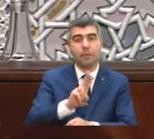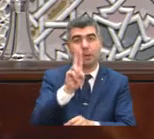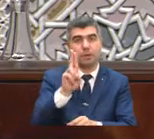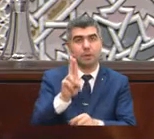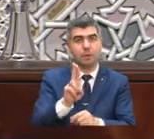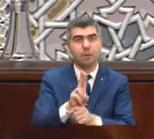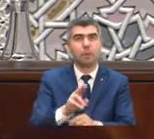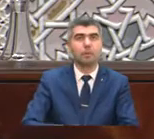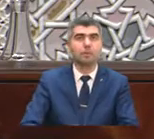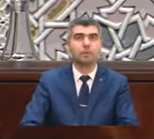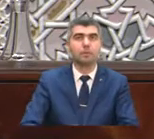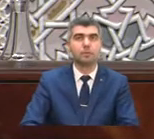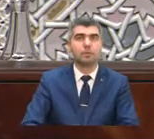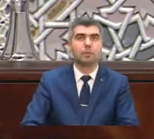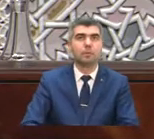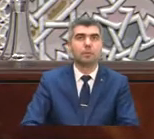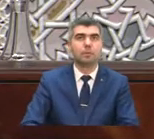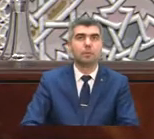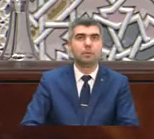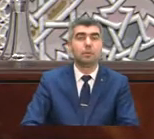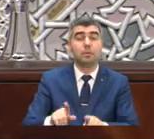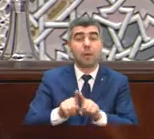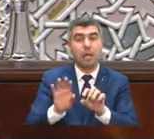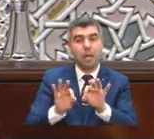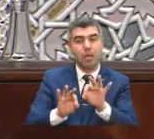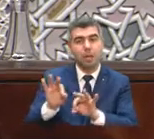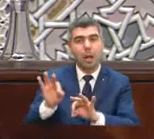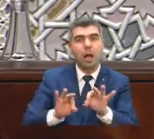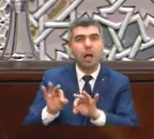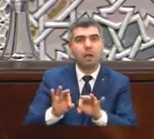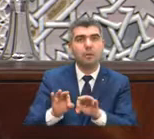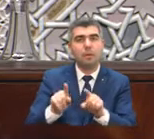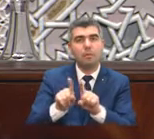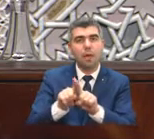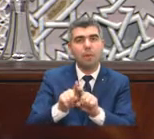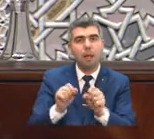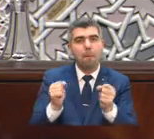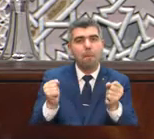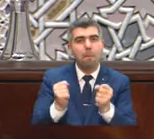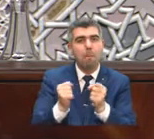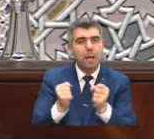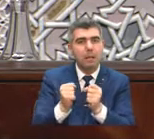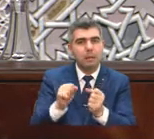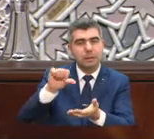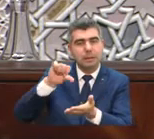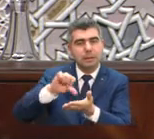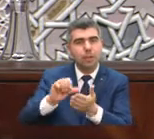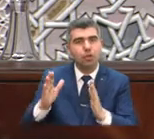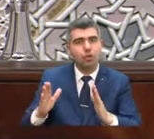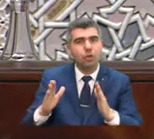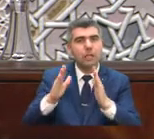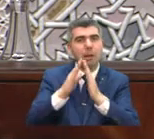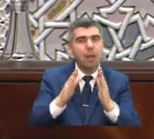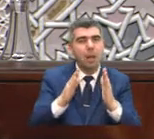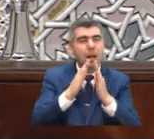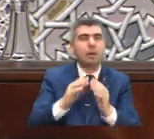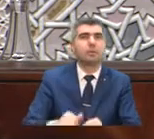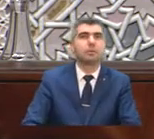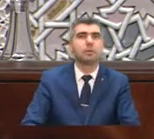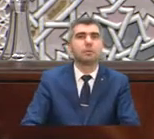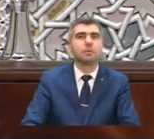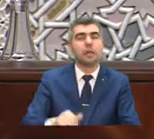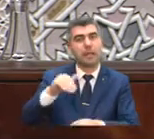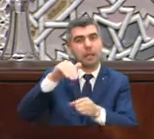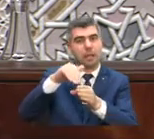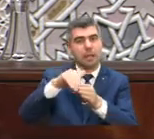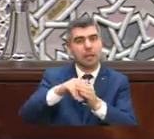الموالي وهو عن الإجراءات المتخذة لتخفيف من قساوة الطقس بالمناطق الجبلية للسيدات والسادة النواب المحترمين من